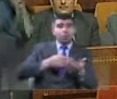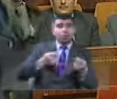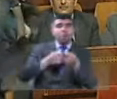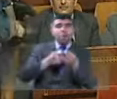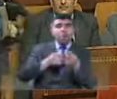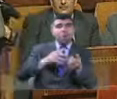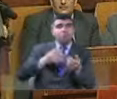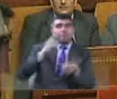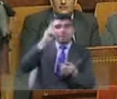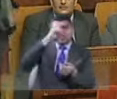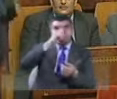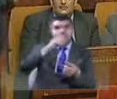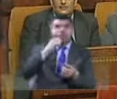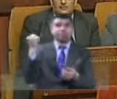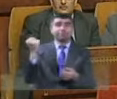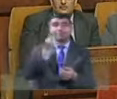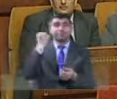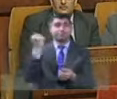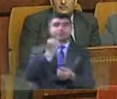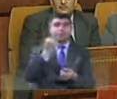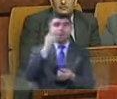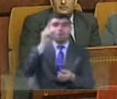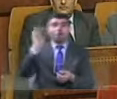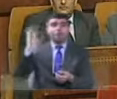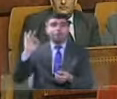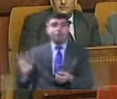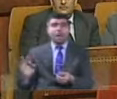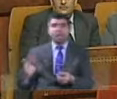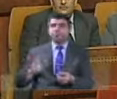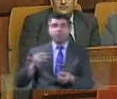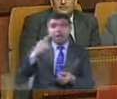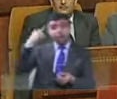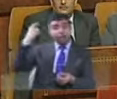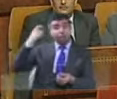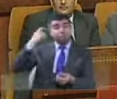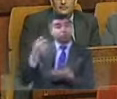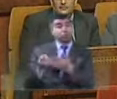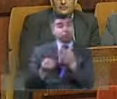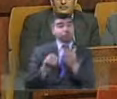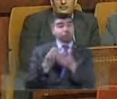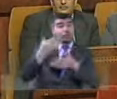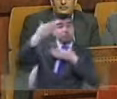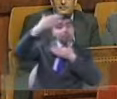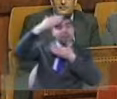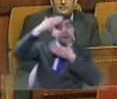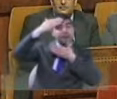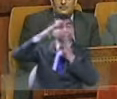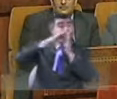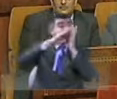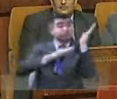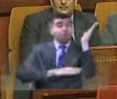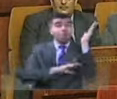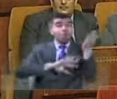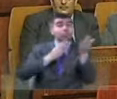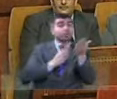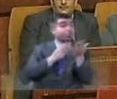الكلاسيكية هي المعمول بها 100%. لا بد يعني من التفكير في المغرب العميق وفيما وراء الأطلس، وهذوك